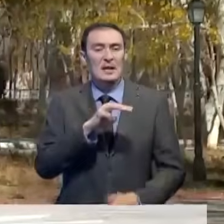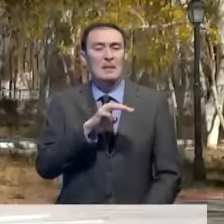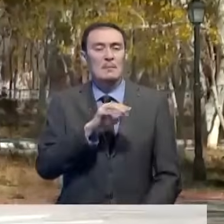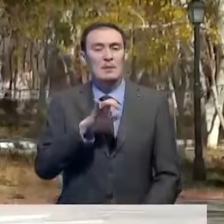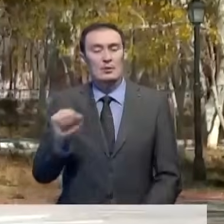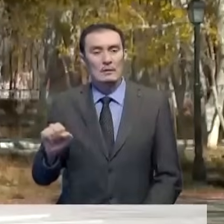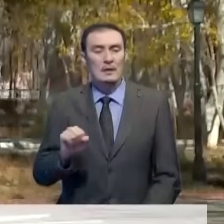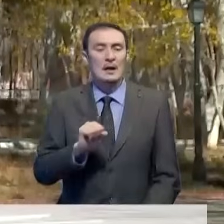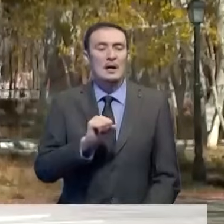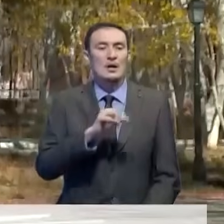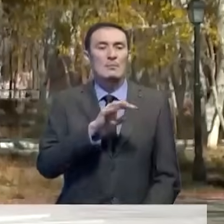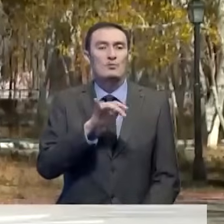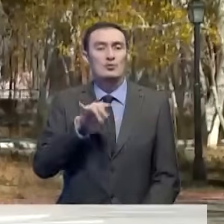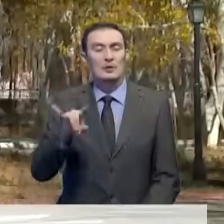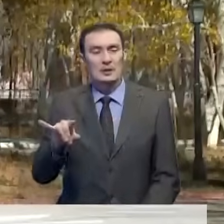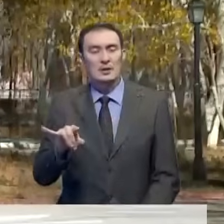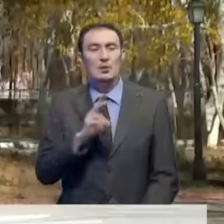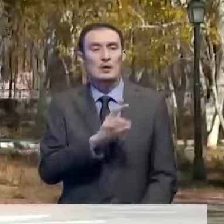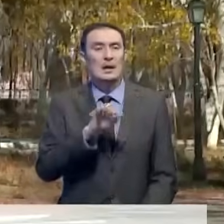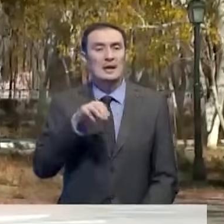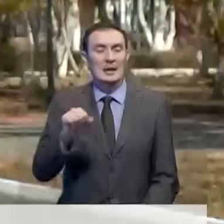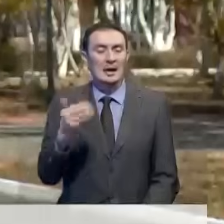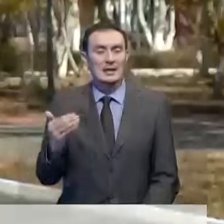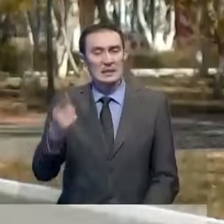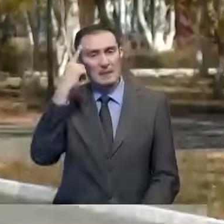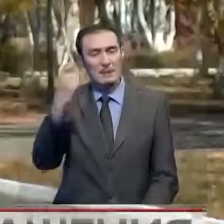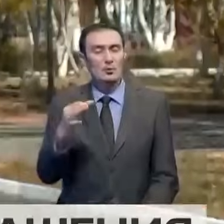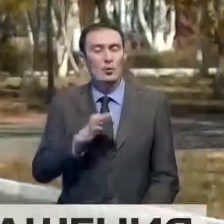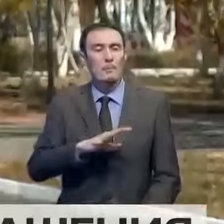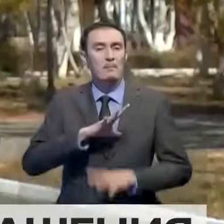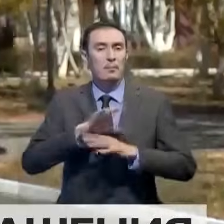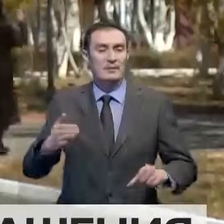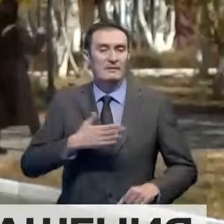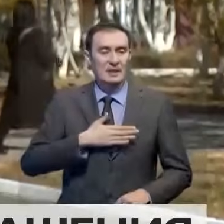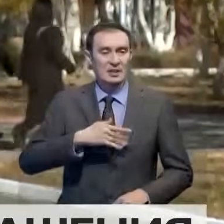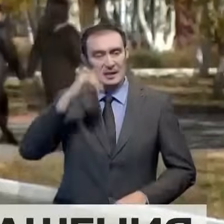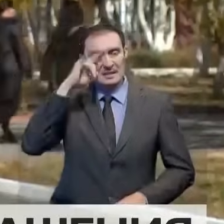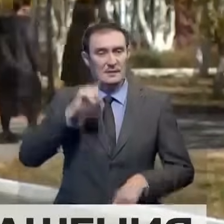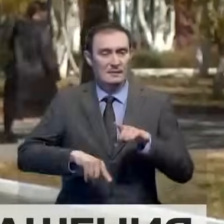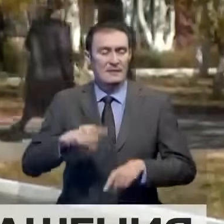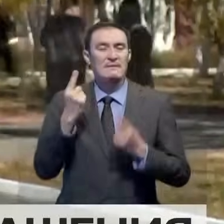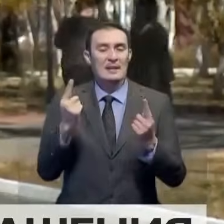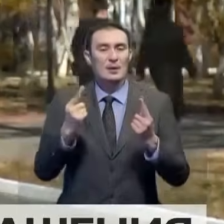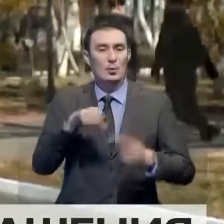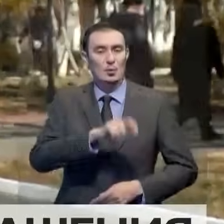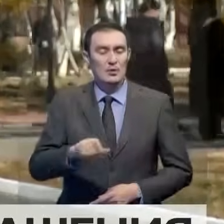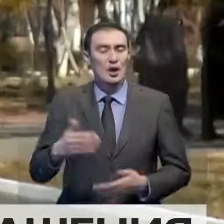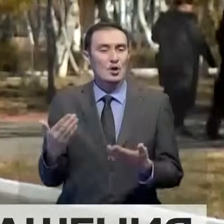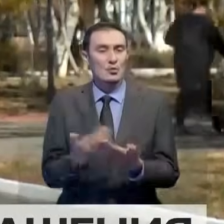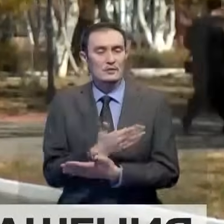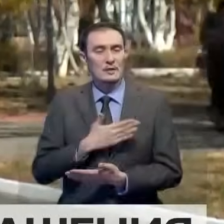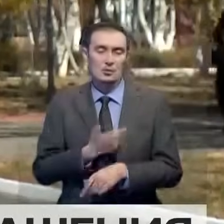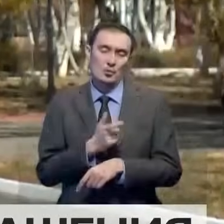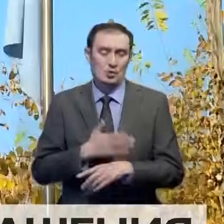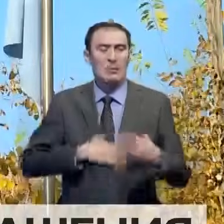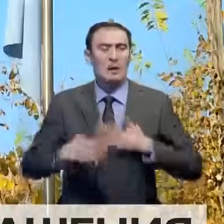Алии Молдагуловой, Бауыржана Мамышулы и Коркут Ата. Они напоминают нам о подвигах наших соотечественников и великих людей. Новшество нас